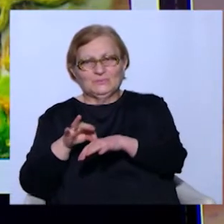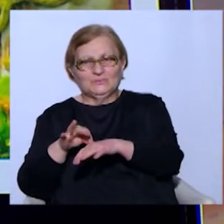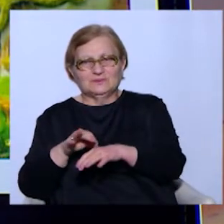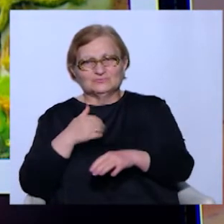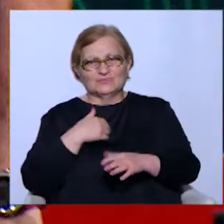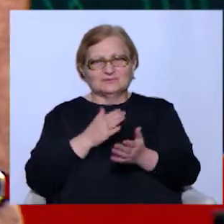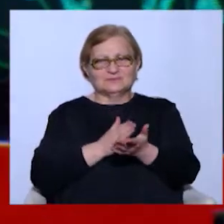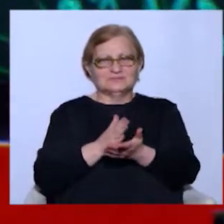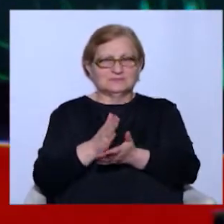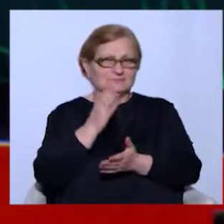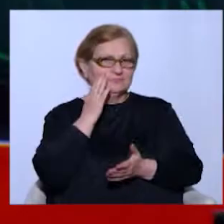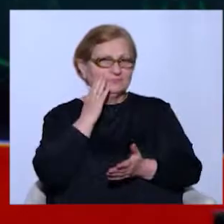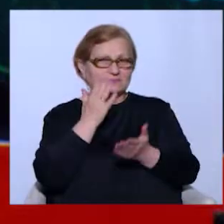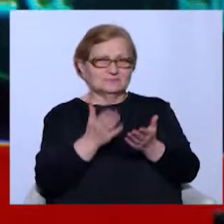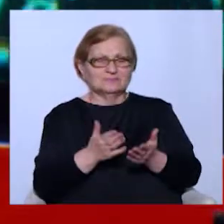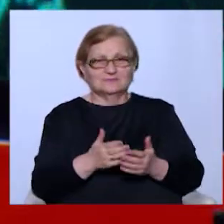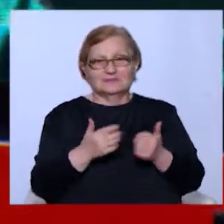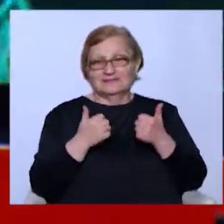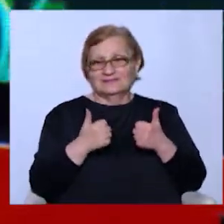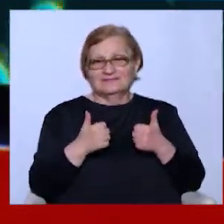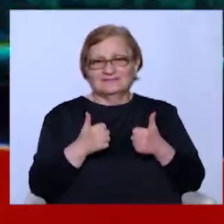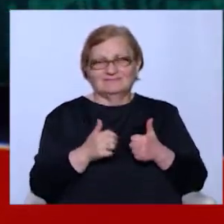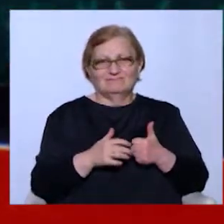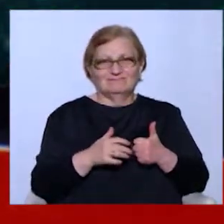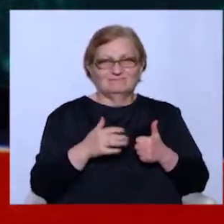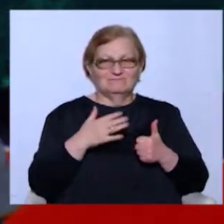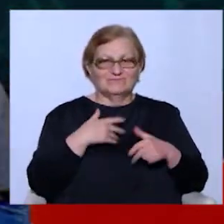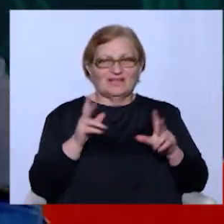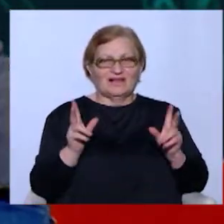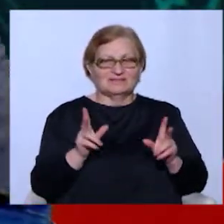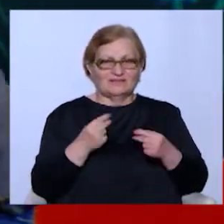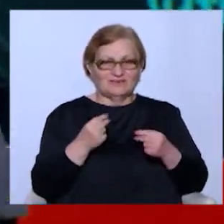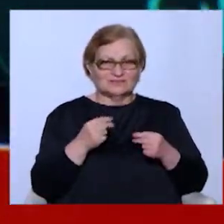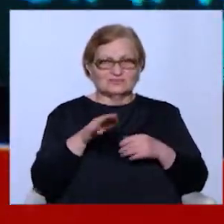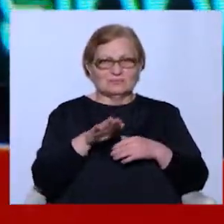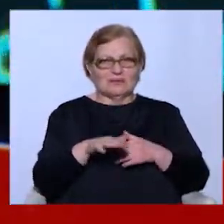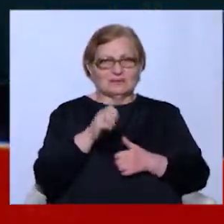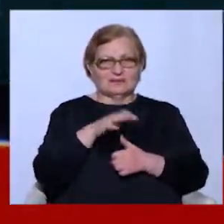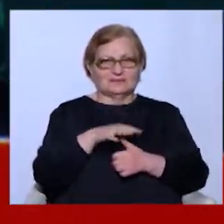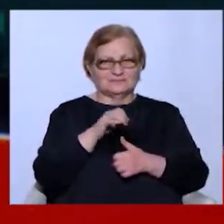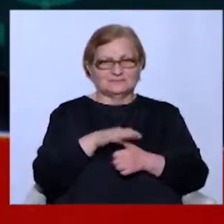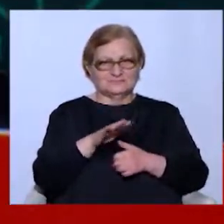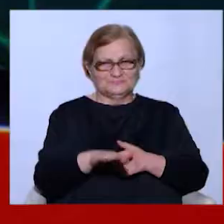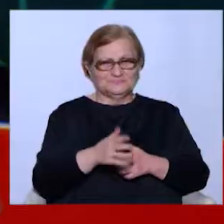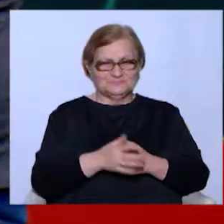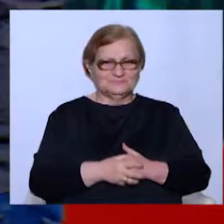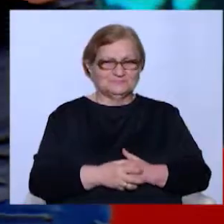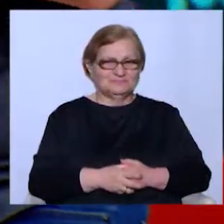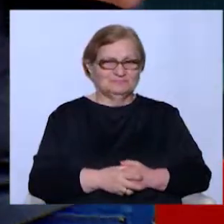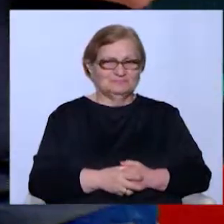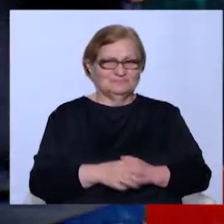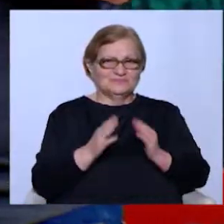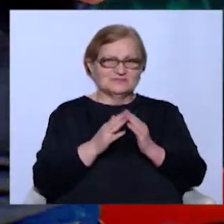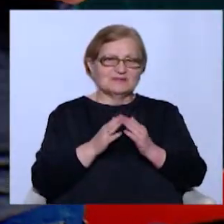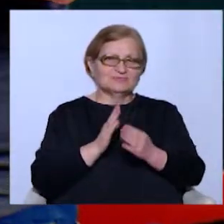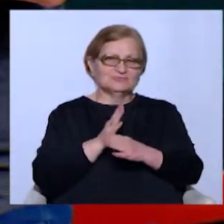გზა. კოჩახ, ძალიან მაგრები ხართ. გადავარჩინეთ ჩვენი პატარა დაკარგვას. აი,